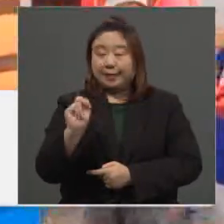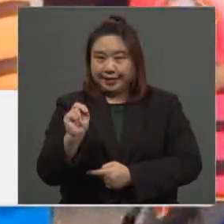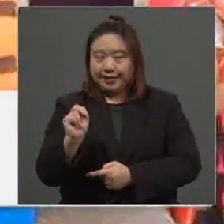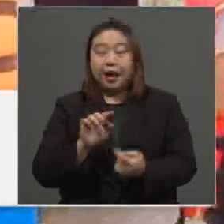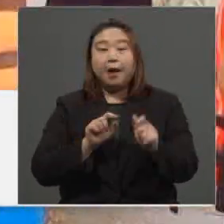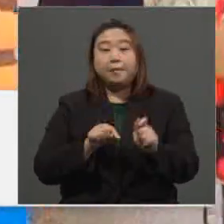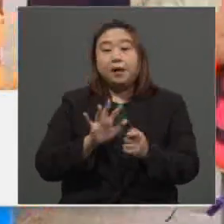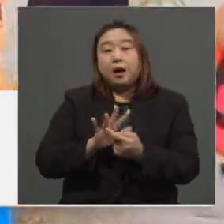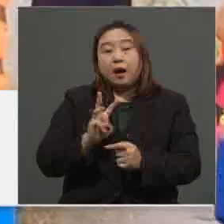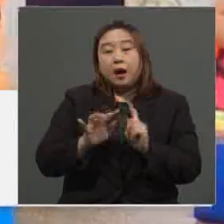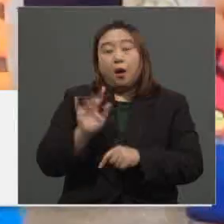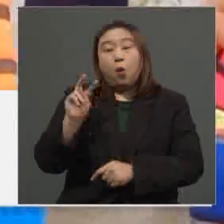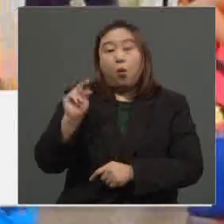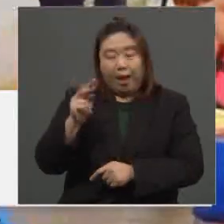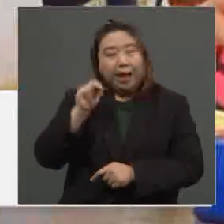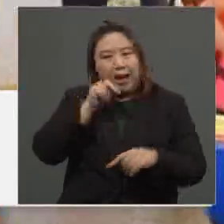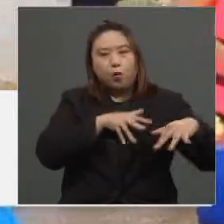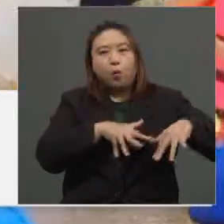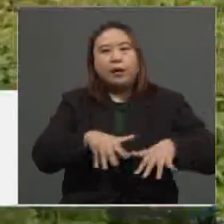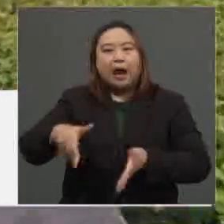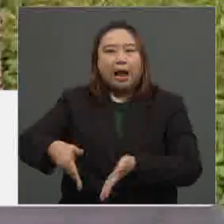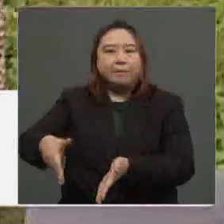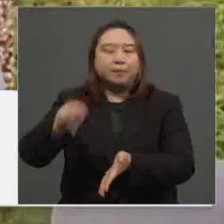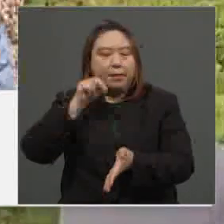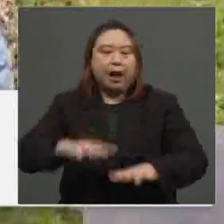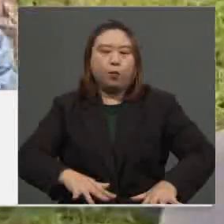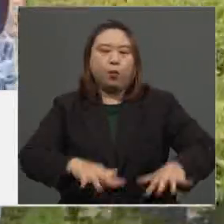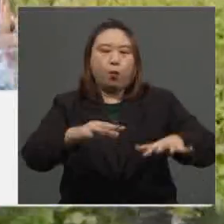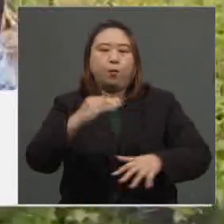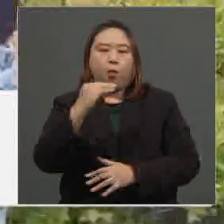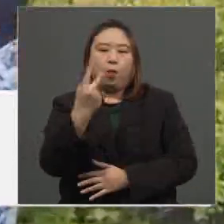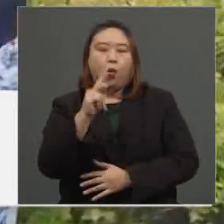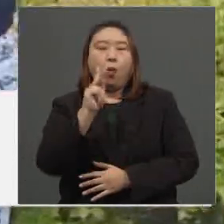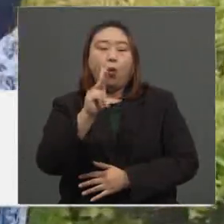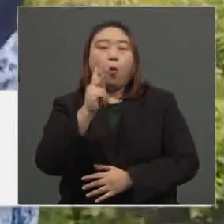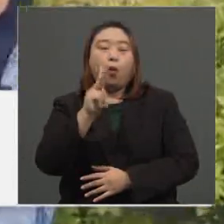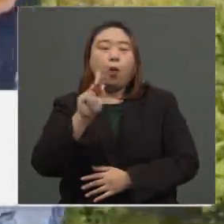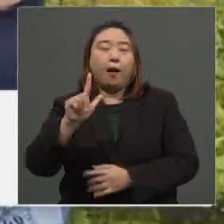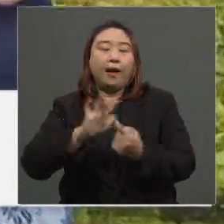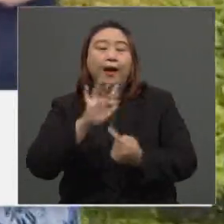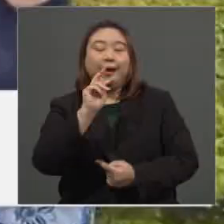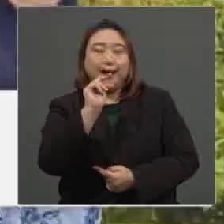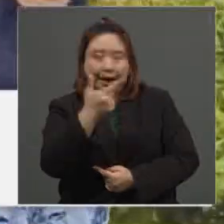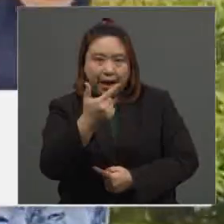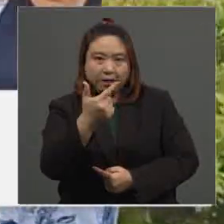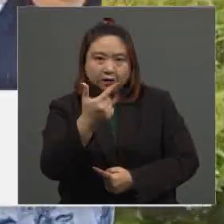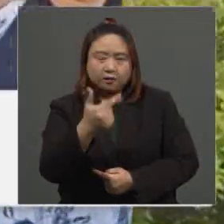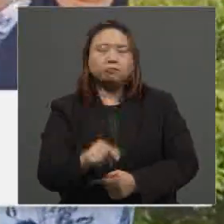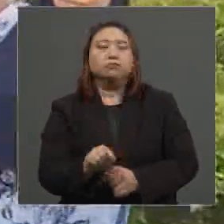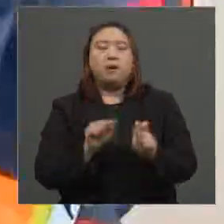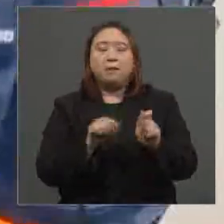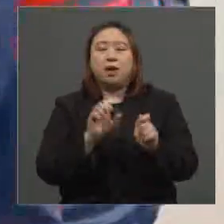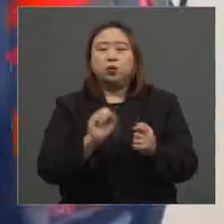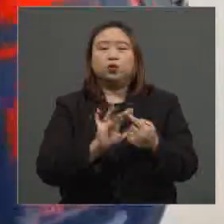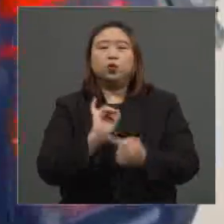โกรกนะครับทำให้น้ำเข้าไปท่วมบ้านโคกกลางหมู่ที่ 2ที่บ้านปาดังหมู่ที่ 3ตำบลมูโนะอำเภอสุงโกรก